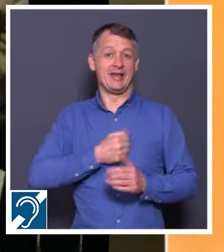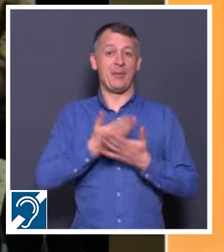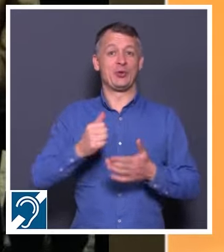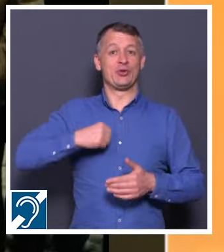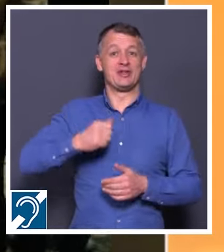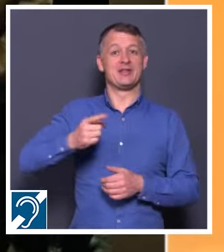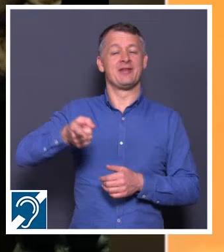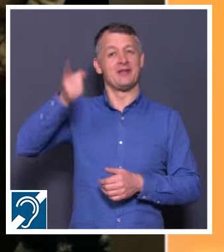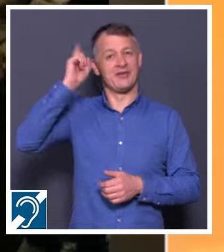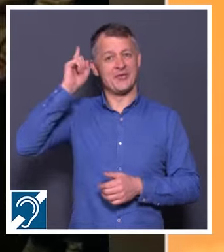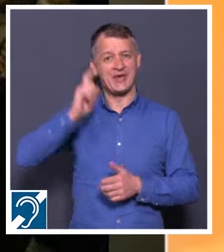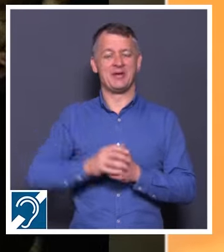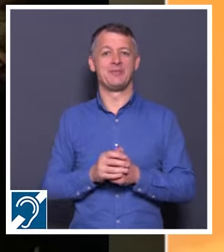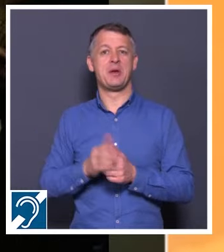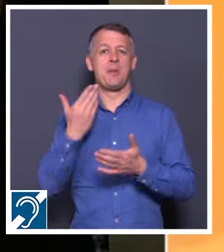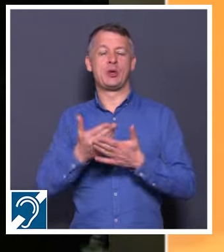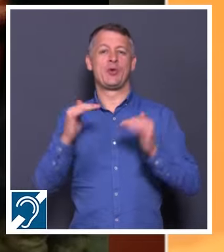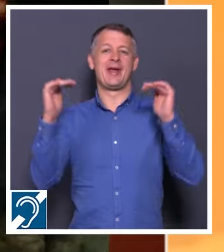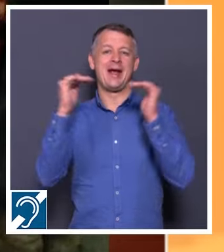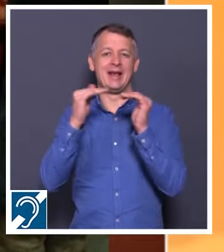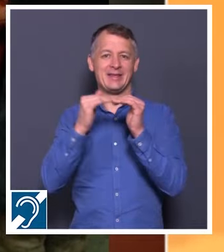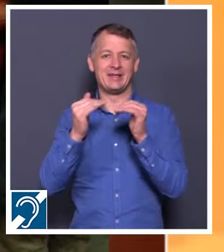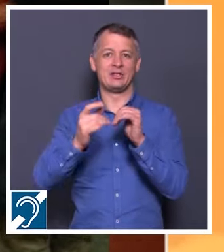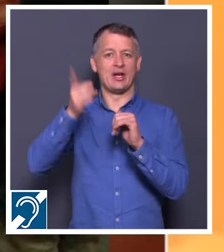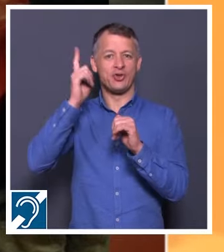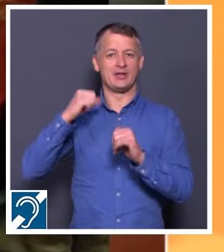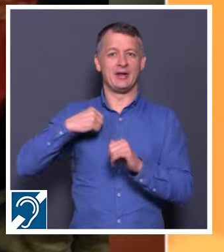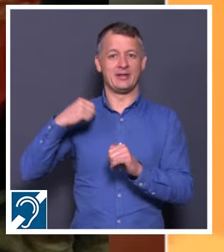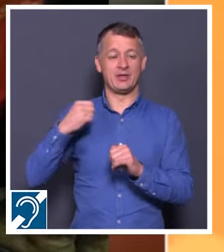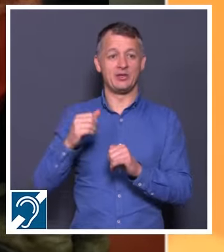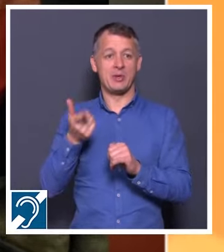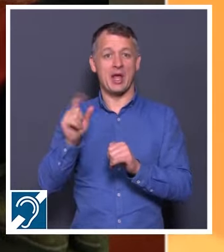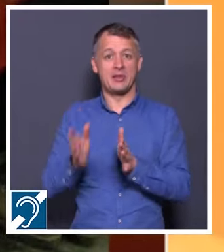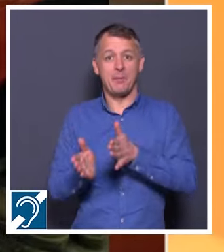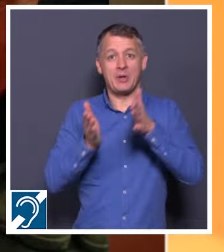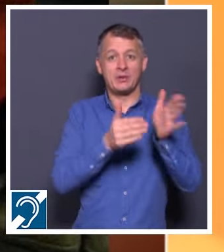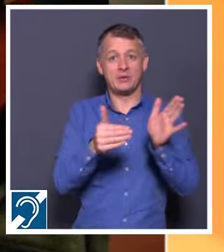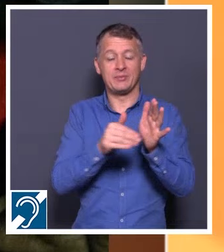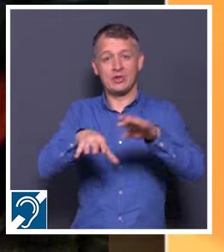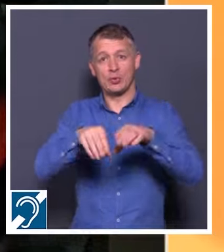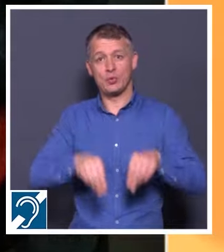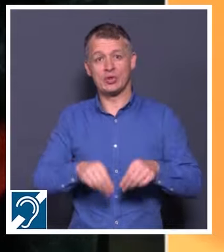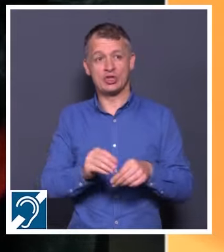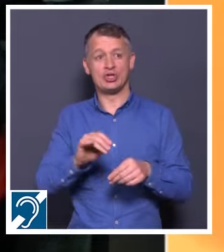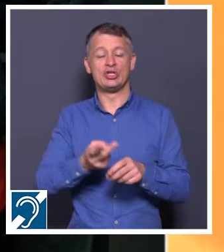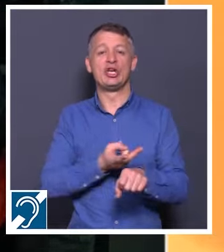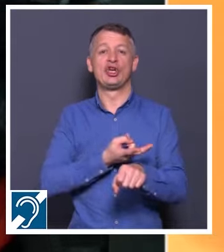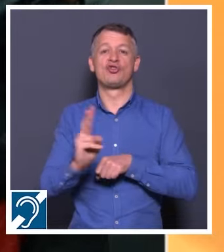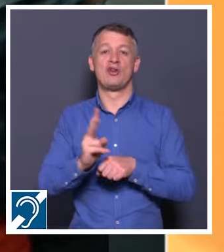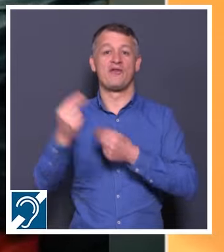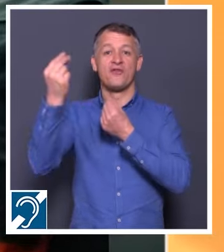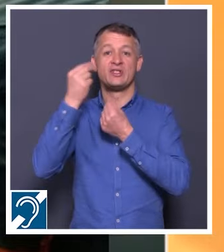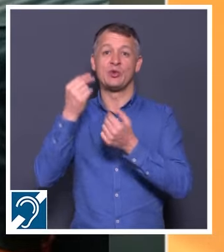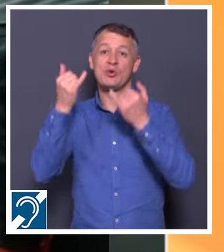tinerețea de altă dată, față de egalitatea în acea tinerețe și, pe de altă parte, trebuie să o recunoaștem, este eșecul învățământului de